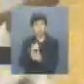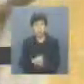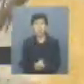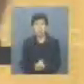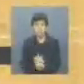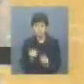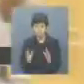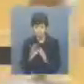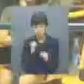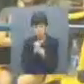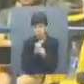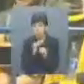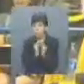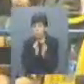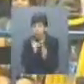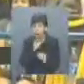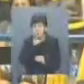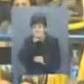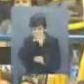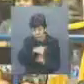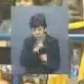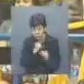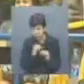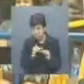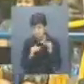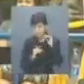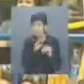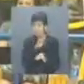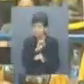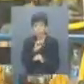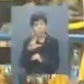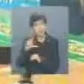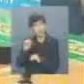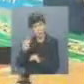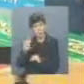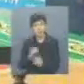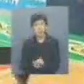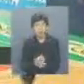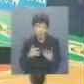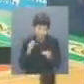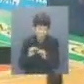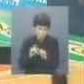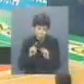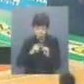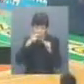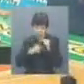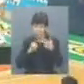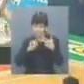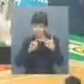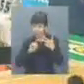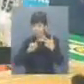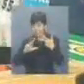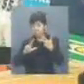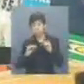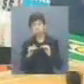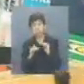ควอเตอร์แรกในเกมนี้แม้ทีมช้างไทยแลนด์สแลมเมอร์จะนำไปก่อน40-34คะแนนค่ะแต่ว่าในควอเตอร์ที่3และ4แพทริออตแก้เกมด้ว